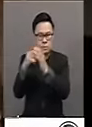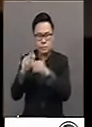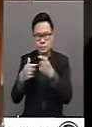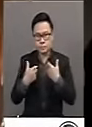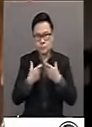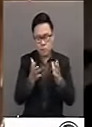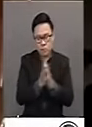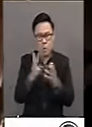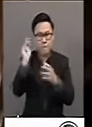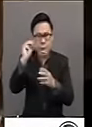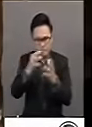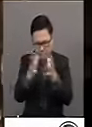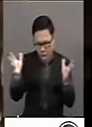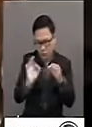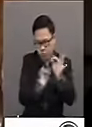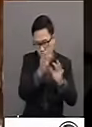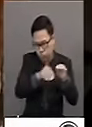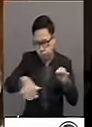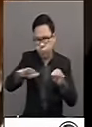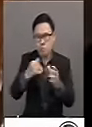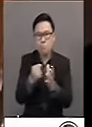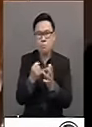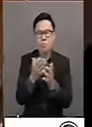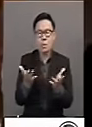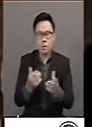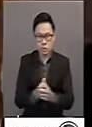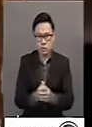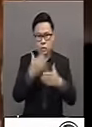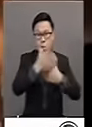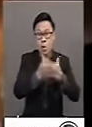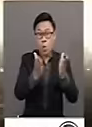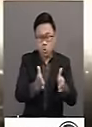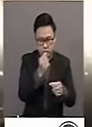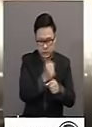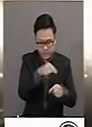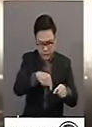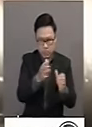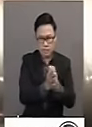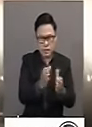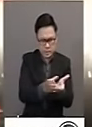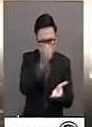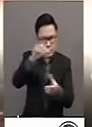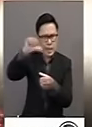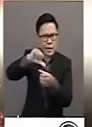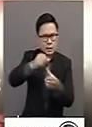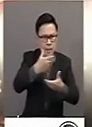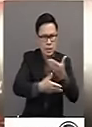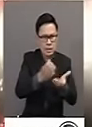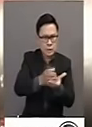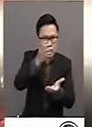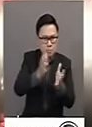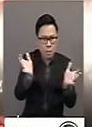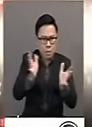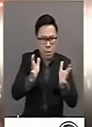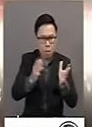เชื้อเพลิงอย่างดี ค่ะแล้วคือแถวๆห้องที่เป็นต้นเพลิงคุณผู้ชมก็จะมีถังแก๊สหุงต้มอยู่เยอะนะคะเพราะฉะนั้นจังหวะที่เจ้าหน้าที่เ